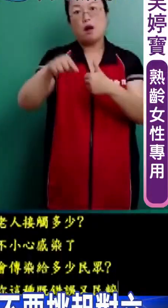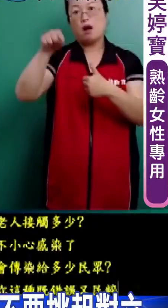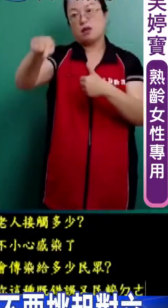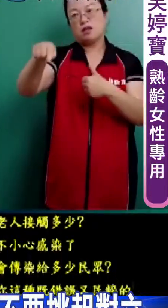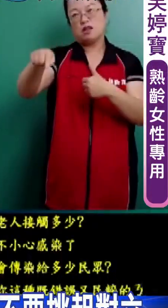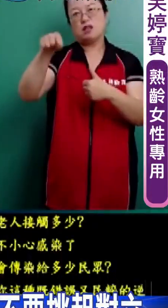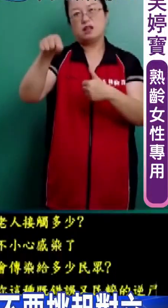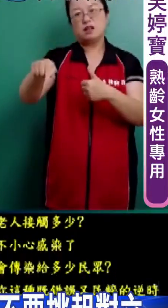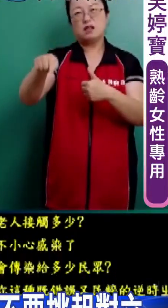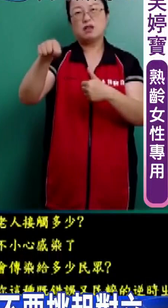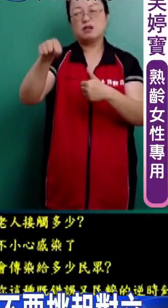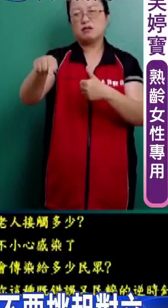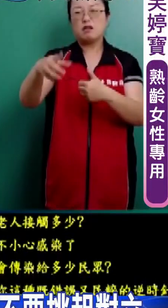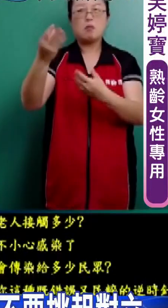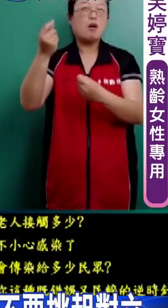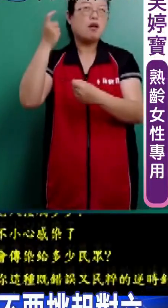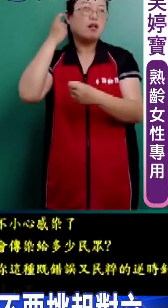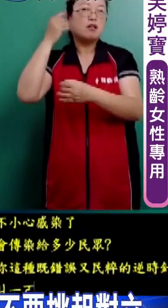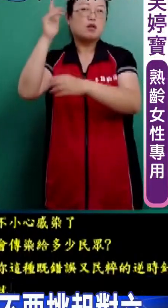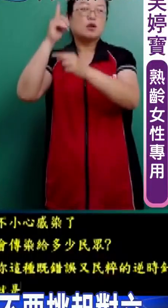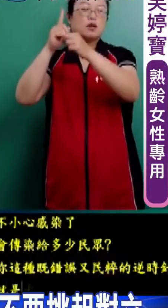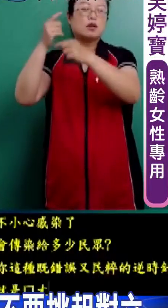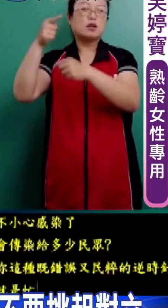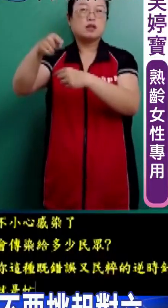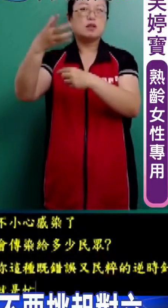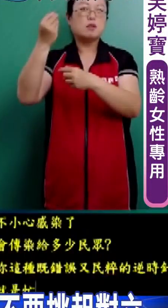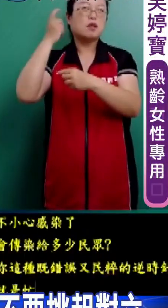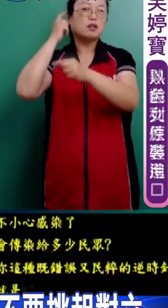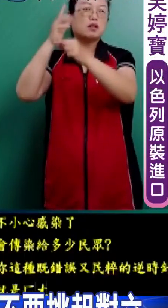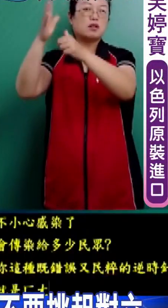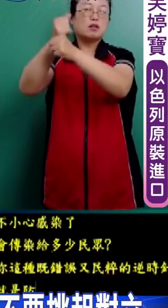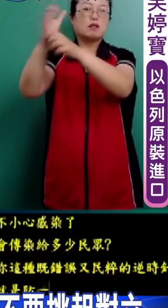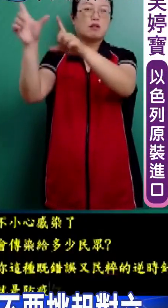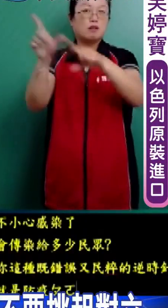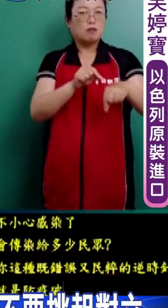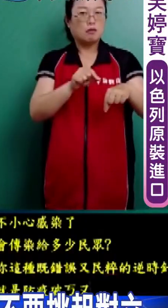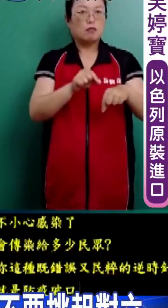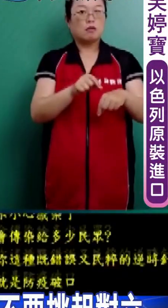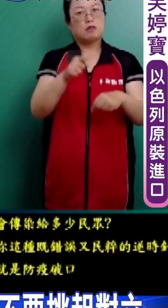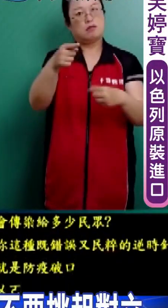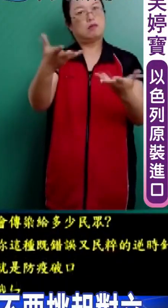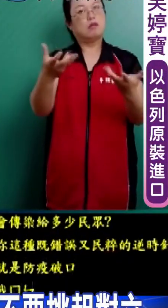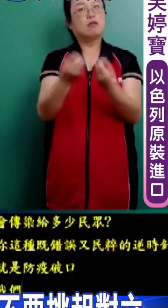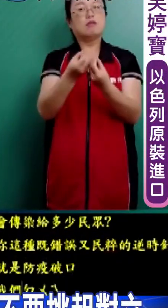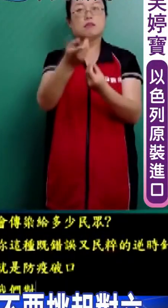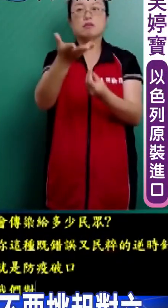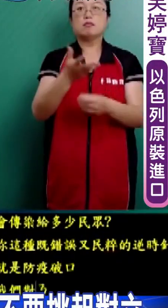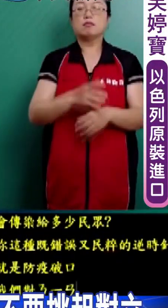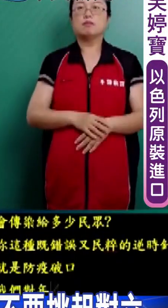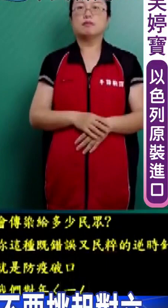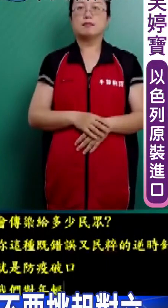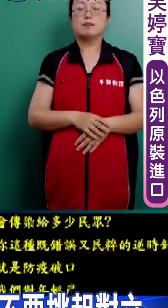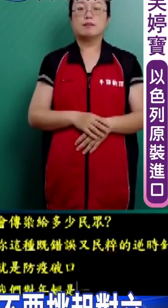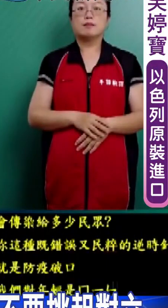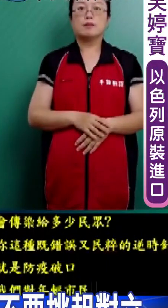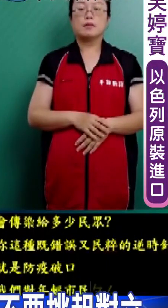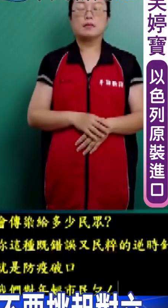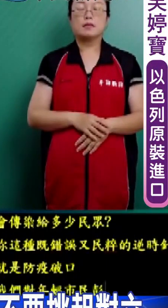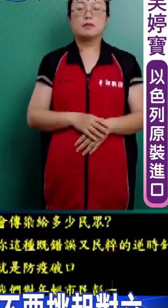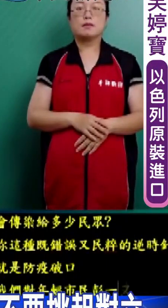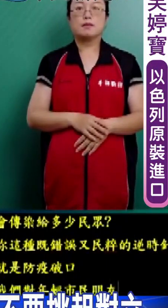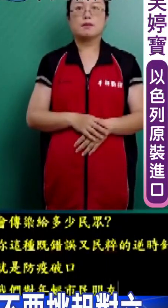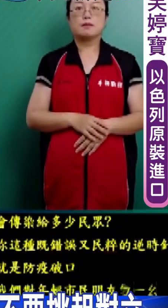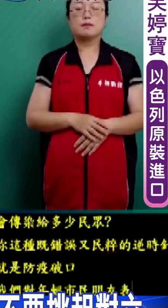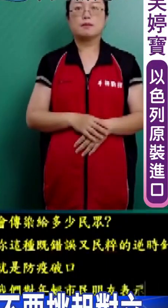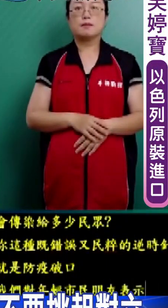者。这个我们对于市民朋友们，尤其年轻的市民朋友们的意见表示尊重，毕